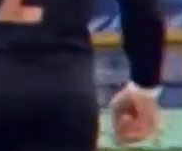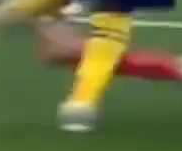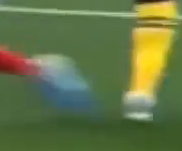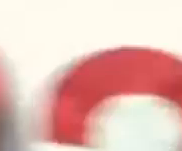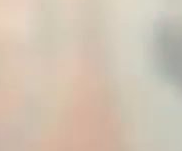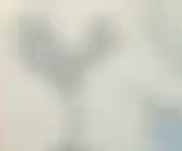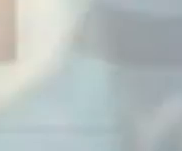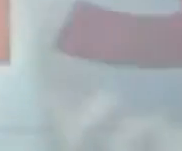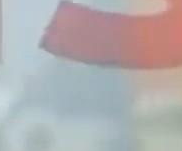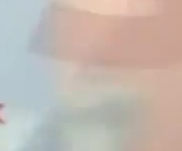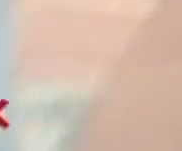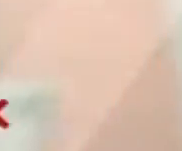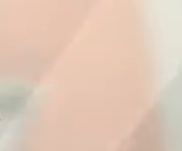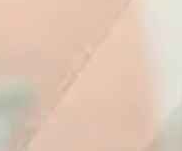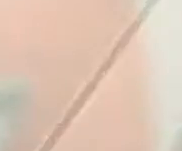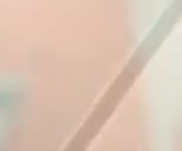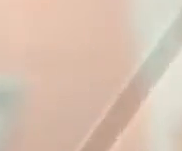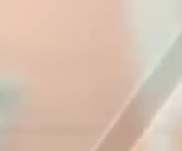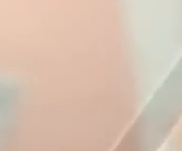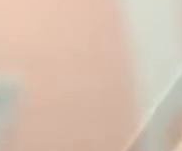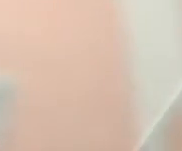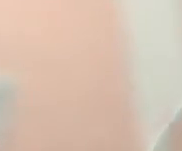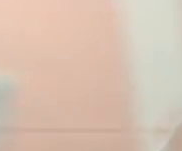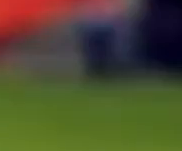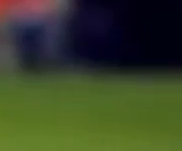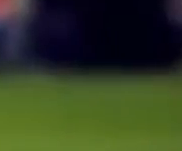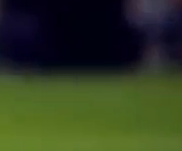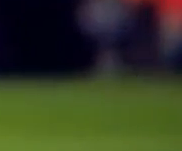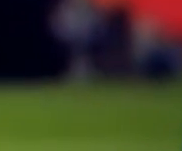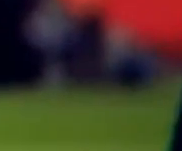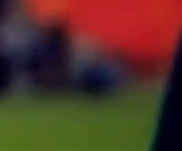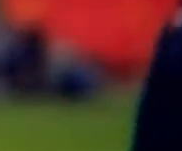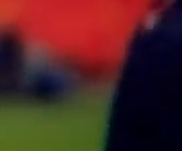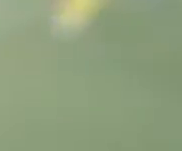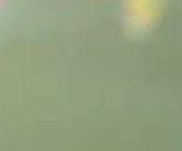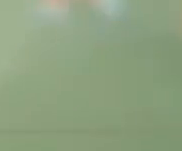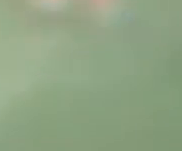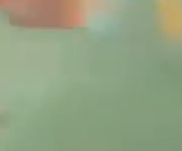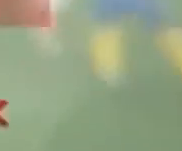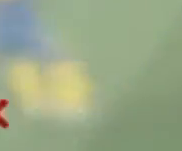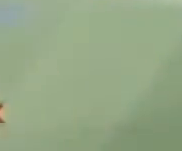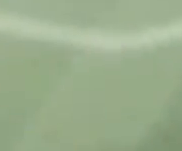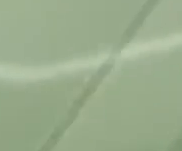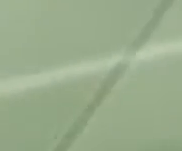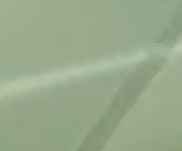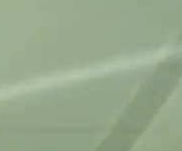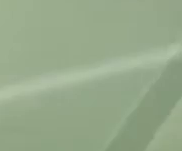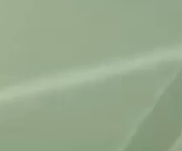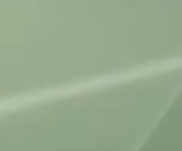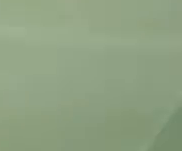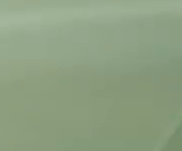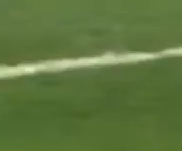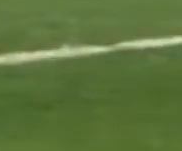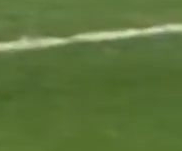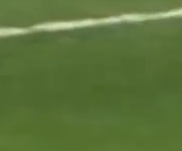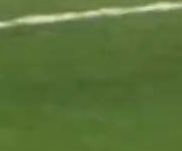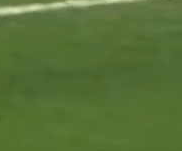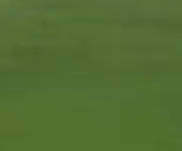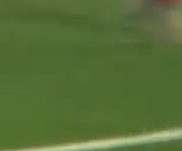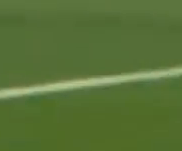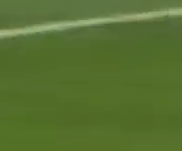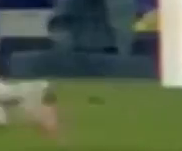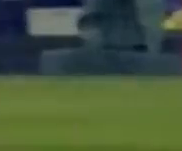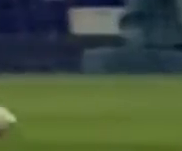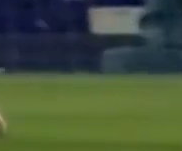Talk of teams and teams behind the team. The chase for immediate success cup is on this weekend. Two